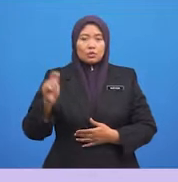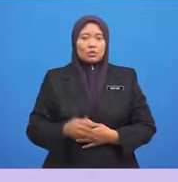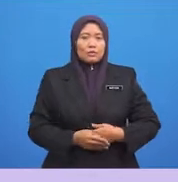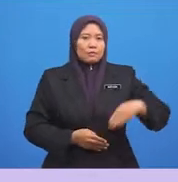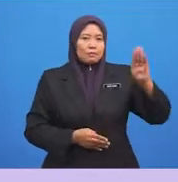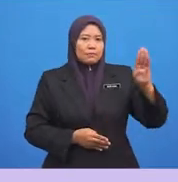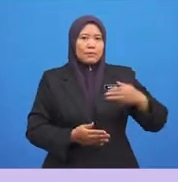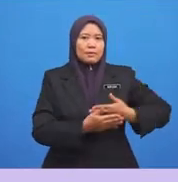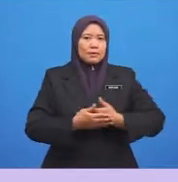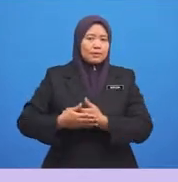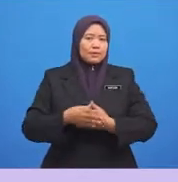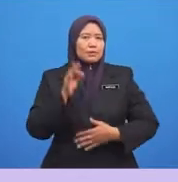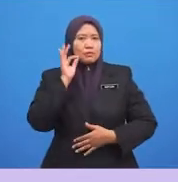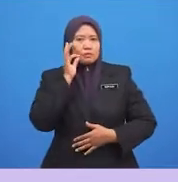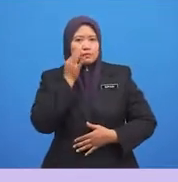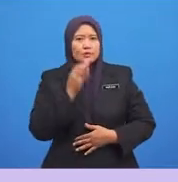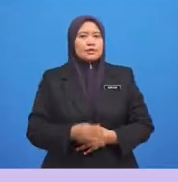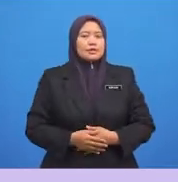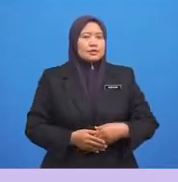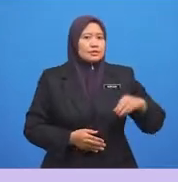anak angkat. Baiklah.